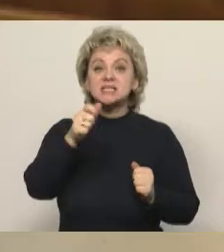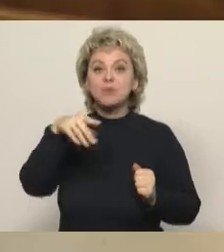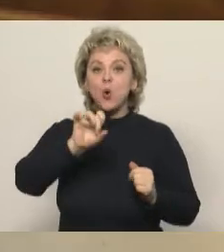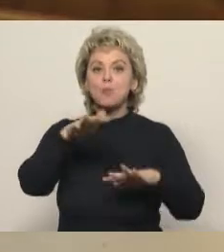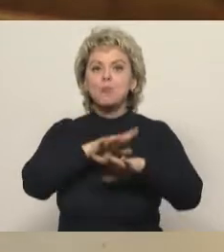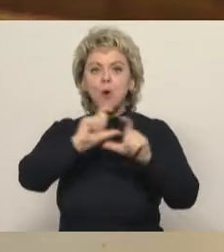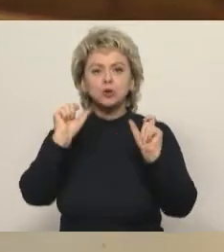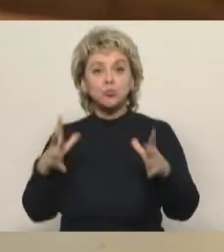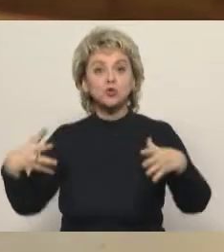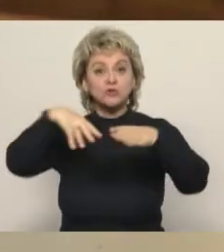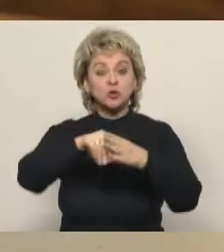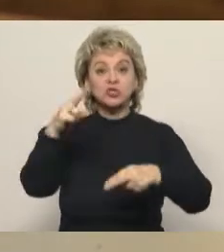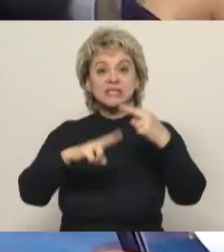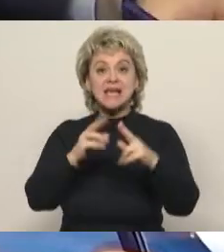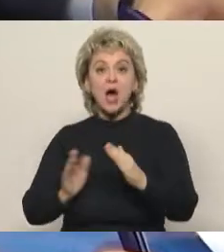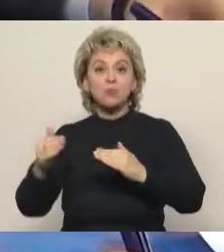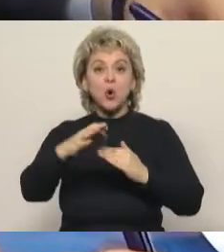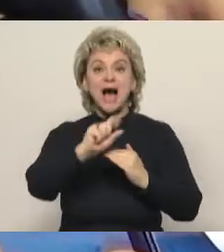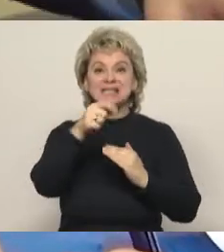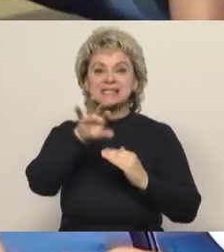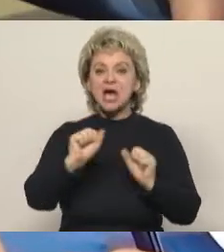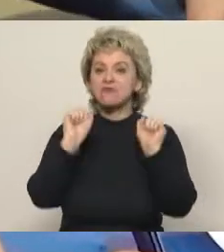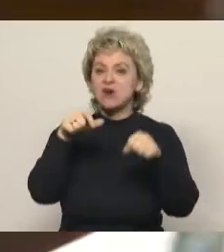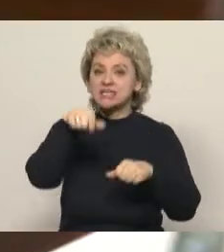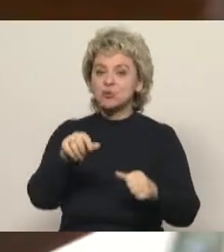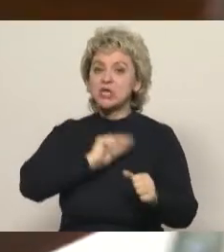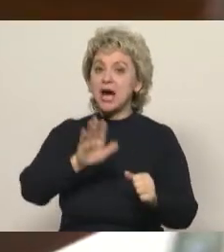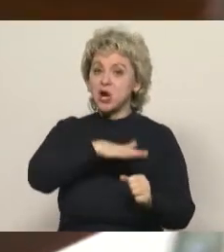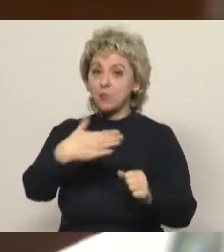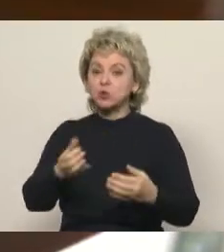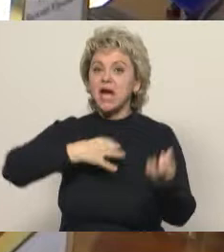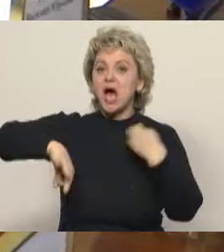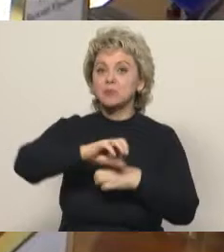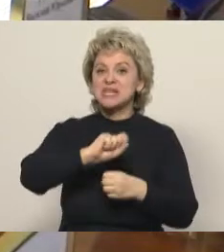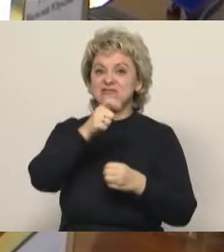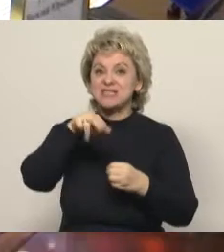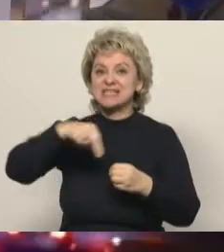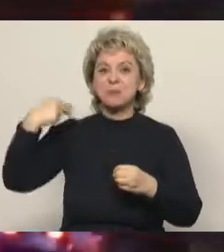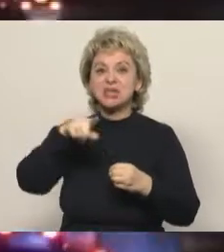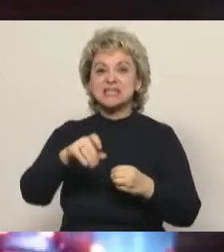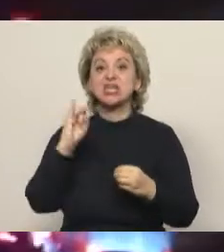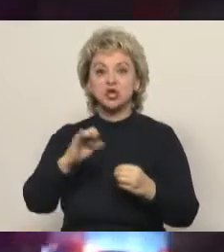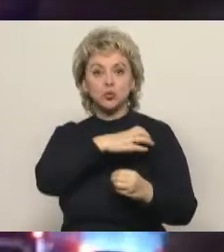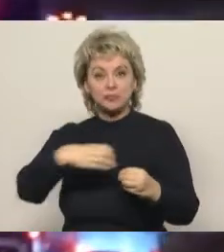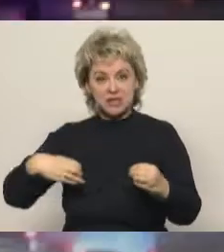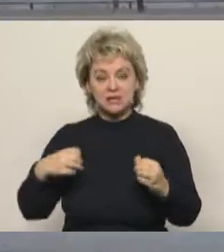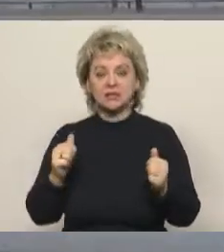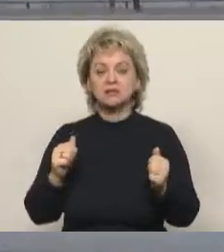«Газпромбанк» может включиться в строительство обхода Аксая. Возможности взаимодействия обсудили вице-президенты и губернатор.